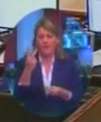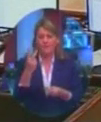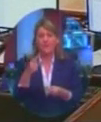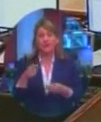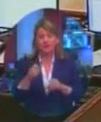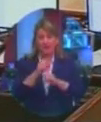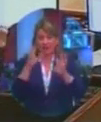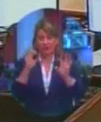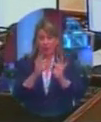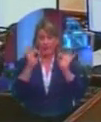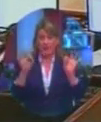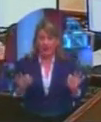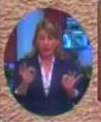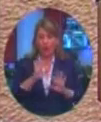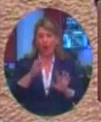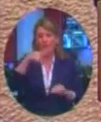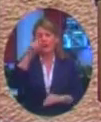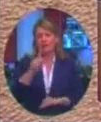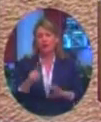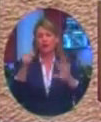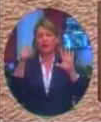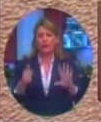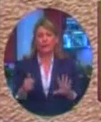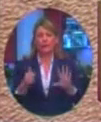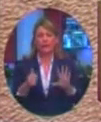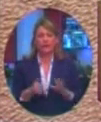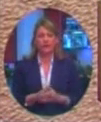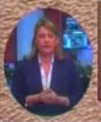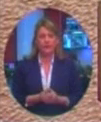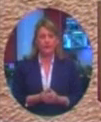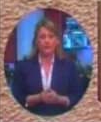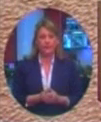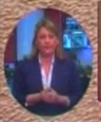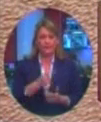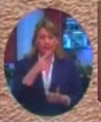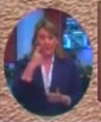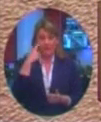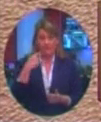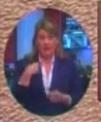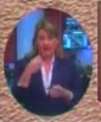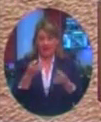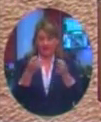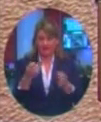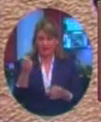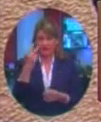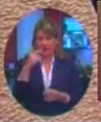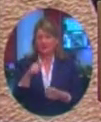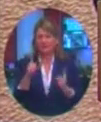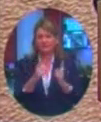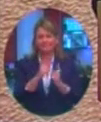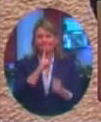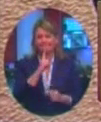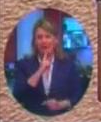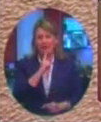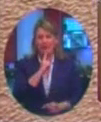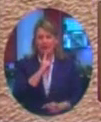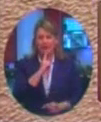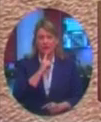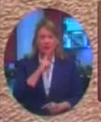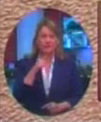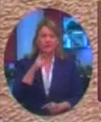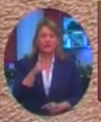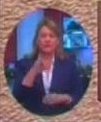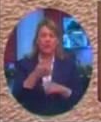יחלו רק ב-1 ביוני. בעיניי הדחייה של שבועיים היא דחייה קצרה מדי. היא מכניסה גם את הבית